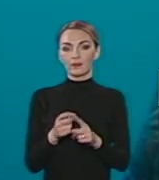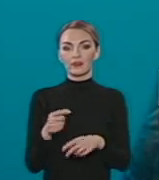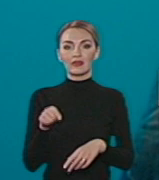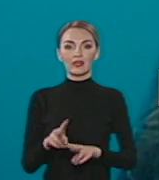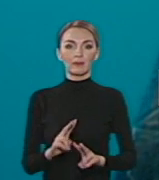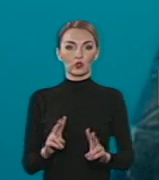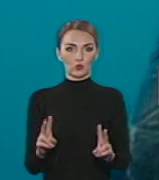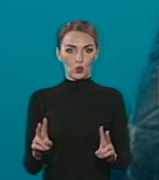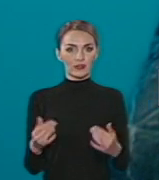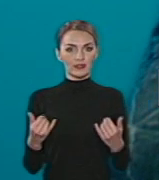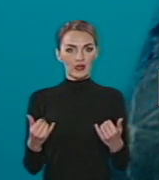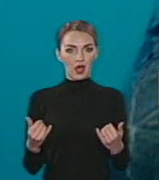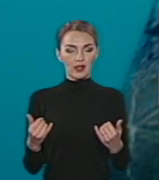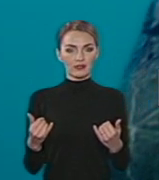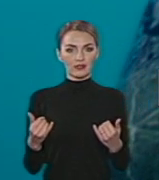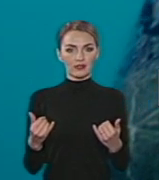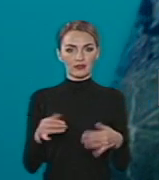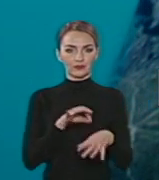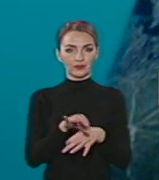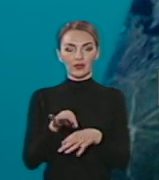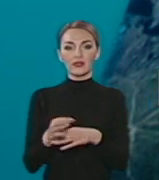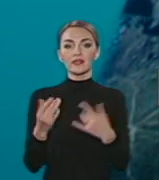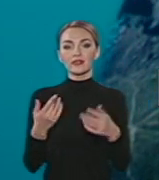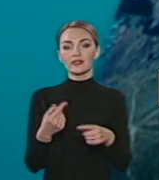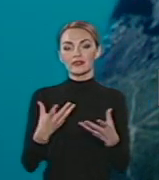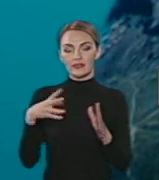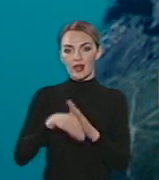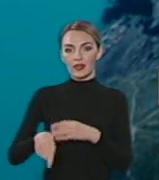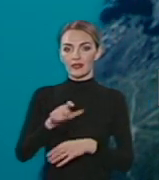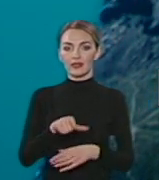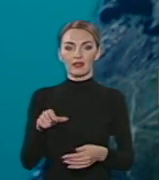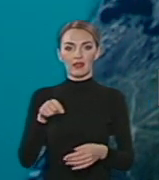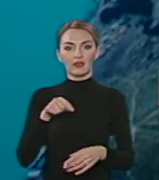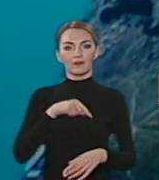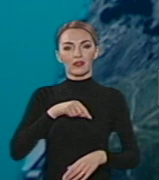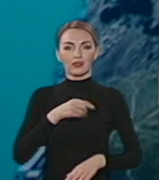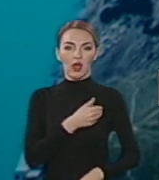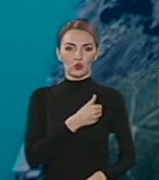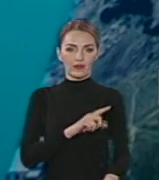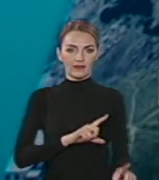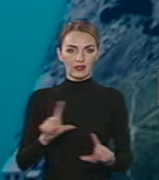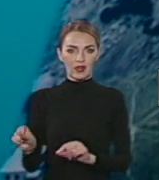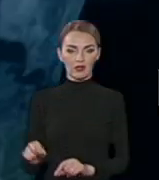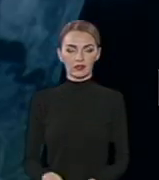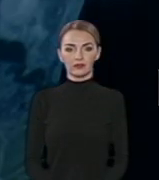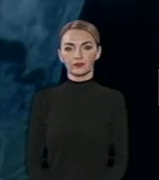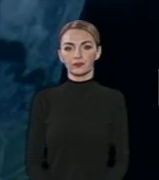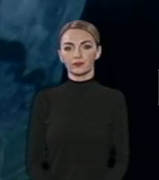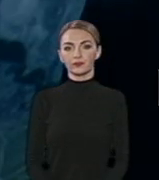кто сейчас подлегает репрессиям. Наскільки серед них є оці настрої виїхати?